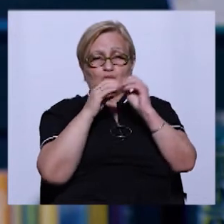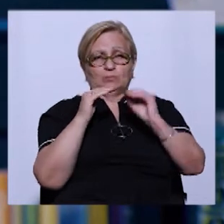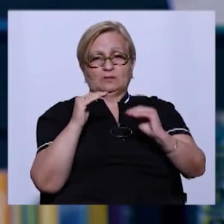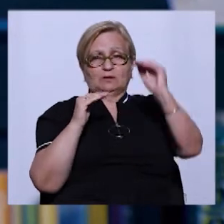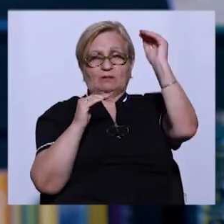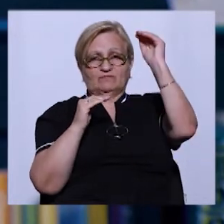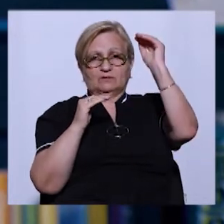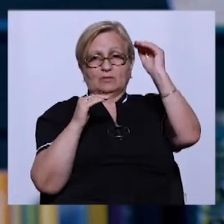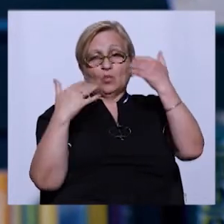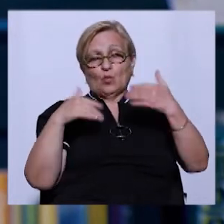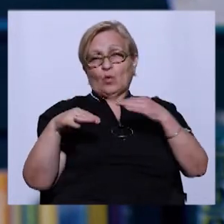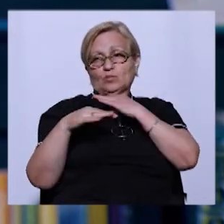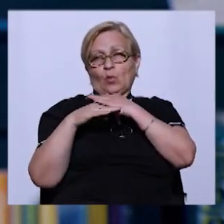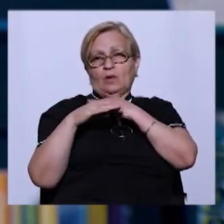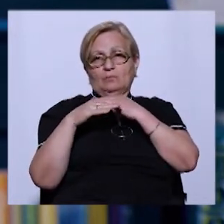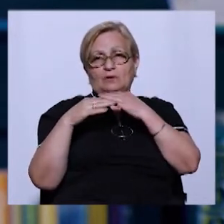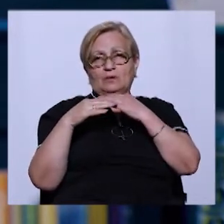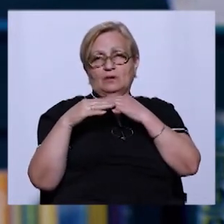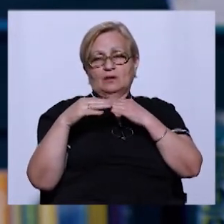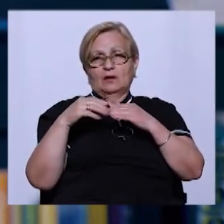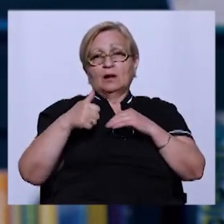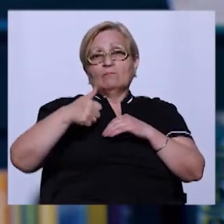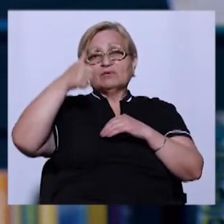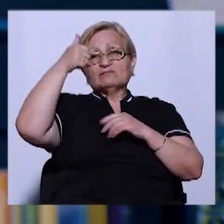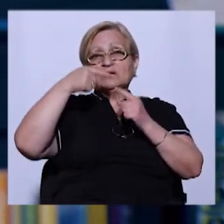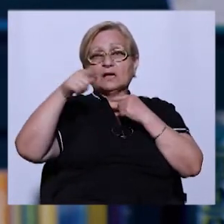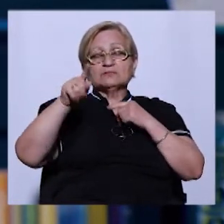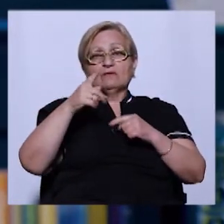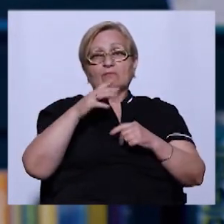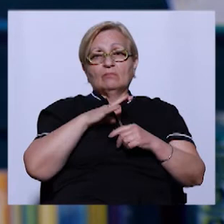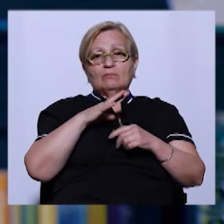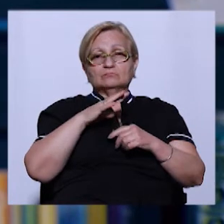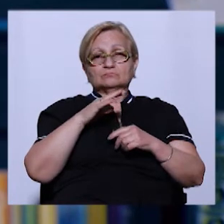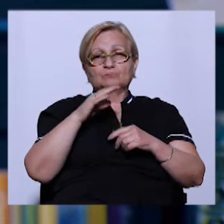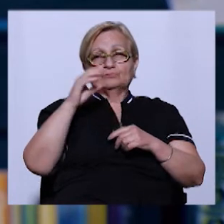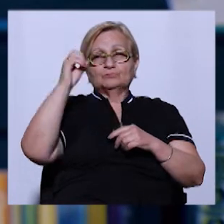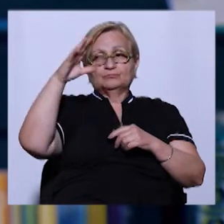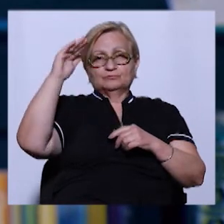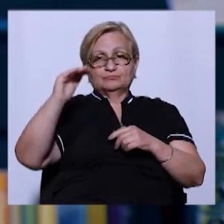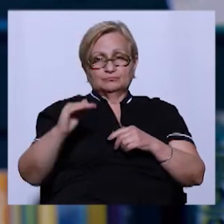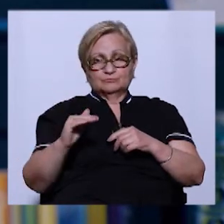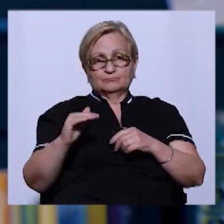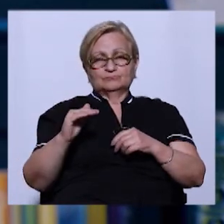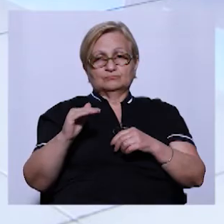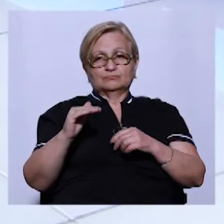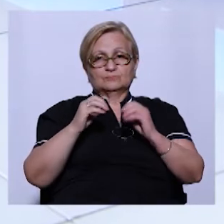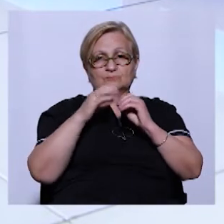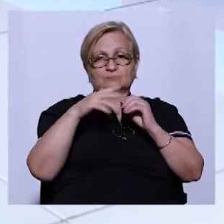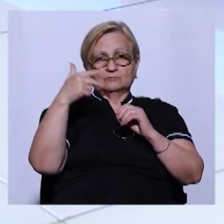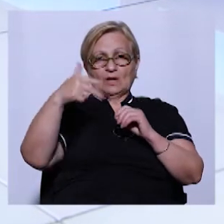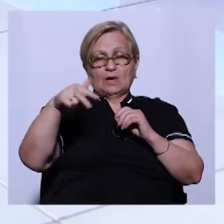ავიდა და გავხდით ტოლები. თავდაპირველად ამდენი ყოფილა განსხვავება. 15 ჩამოვედი, 15 დავიდა. 15 და